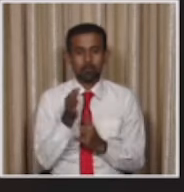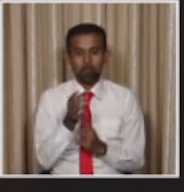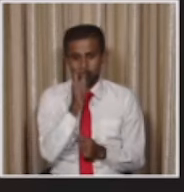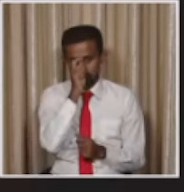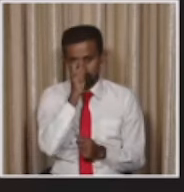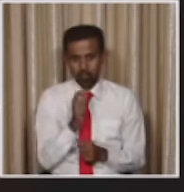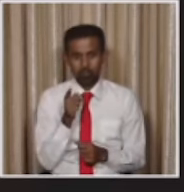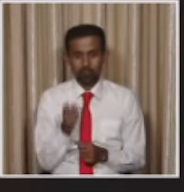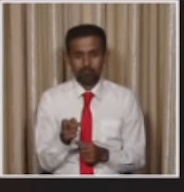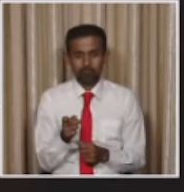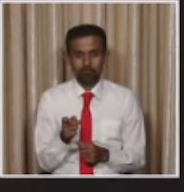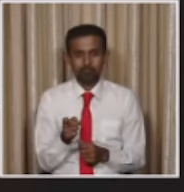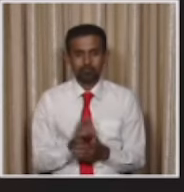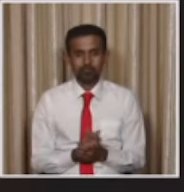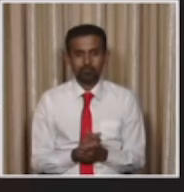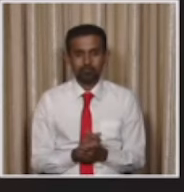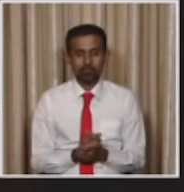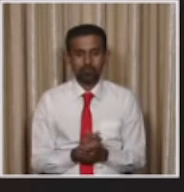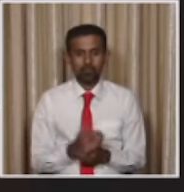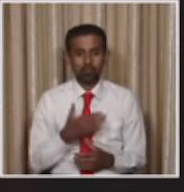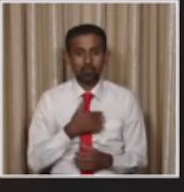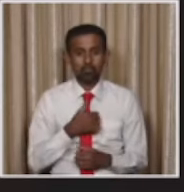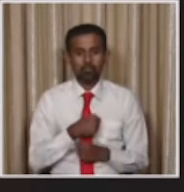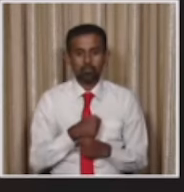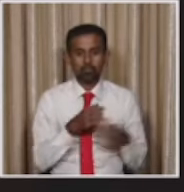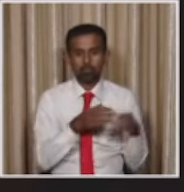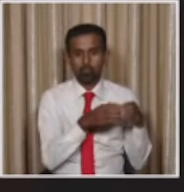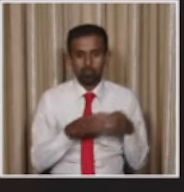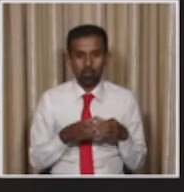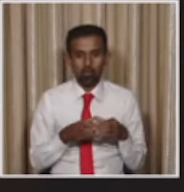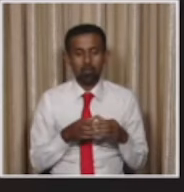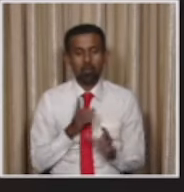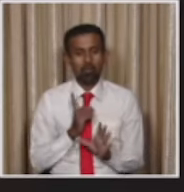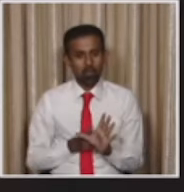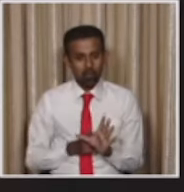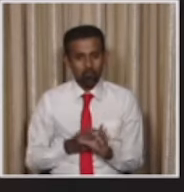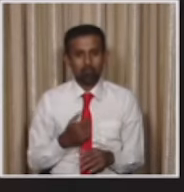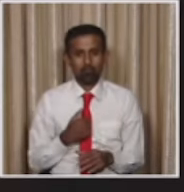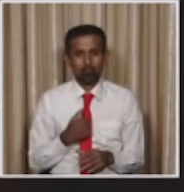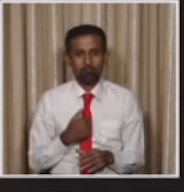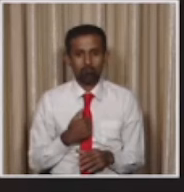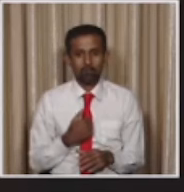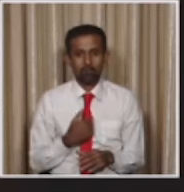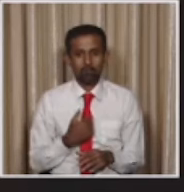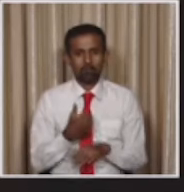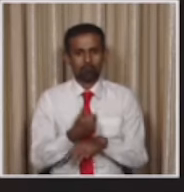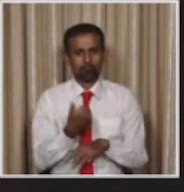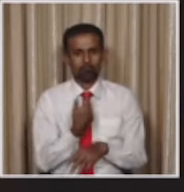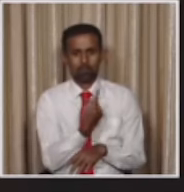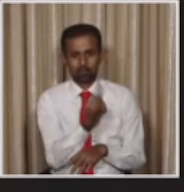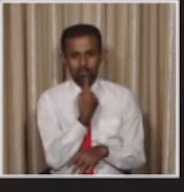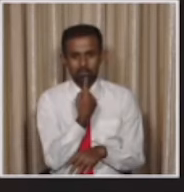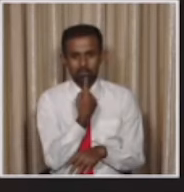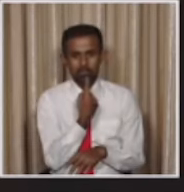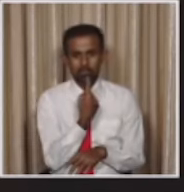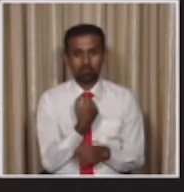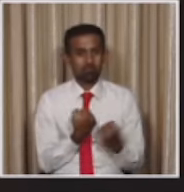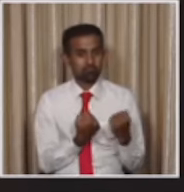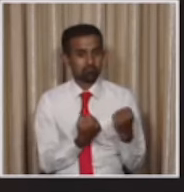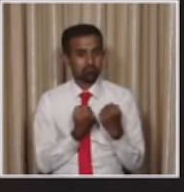මහත්මයාට මේ අපේ ආණ්ඩු පක්ෂයෙන් හැමතිස්සෙම සමච්චල් කරනවා. එතුමා මේ